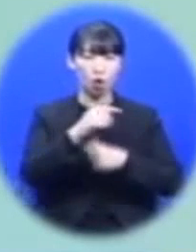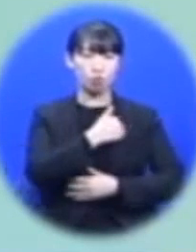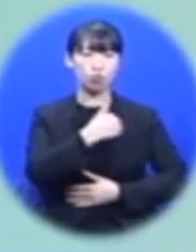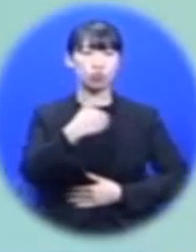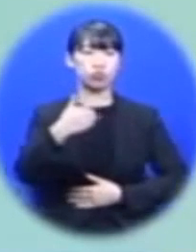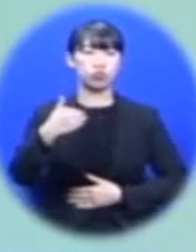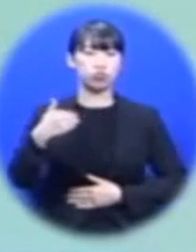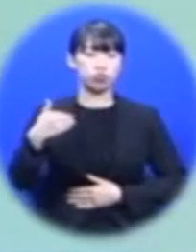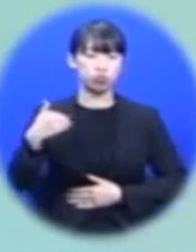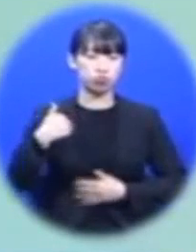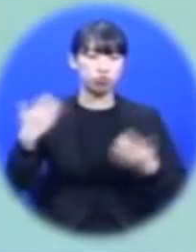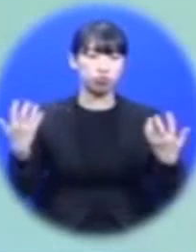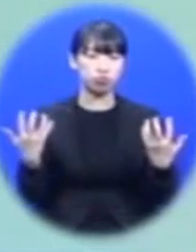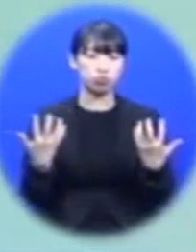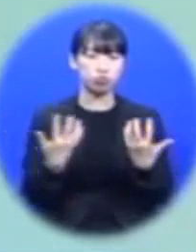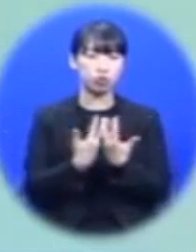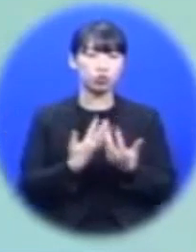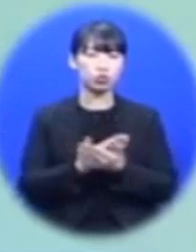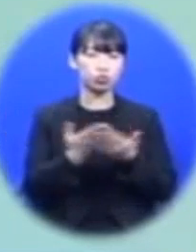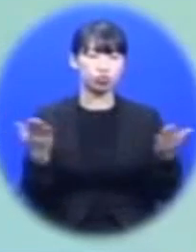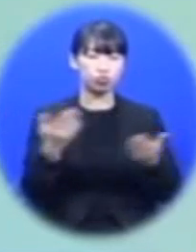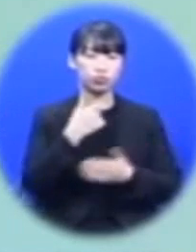하려는 것이라는